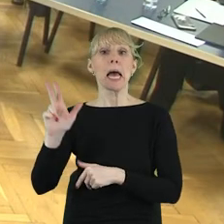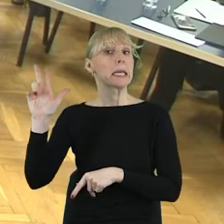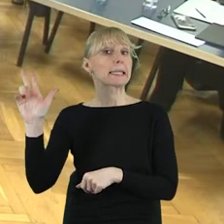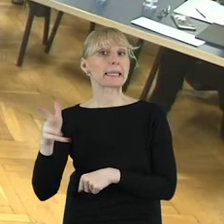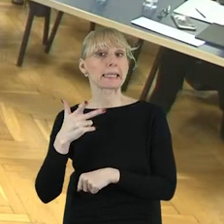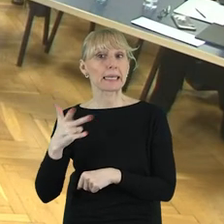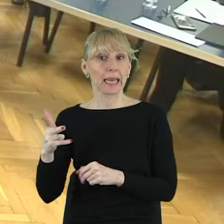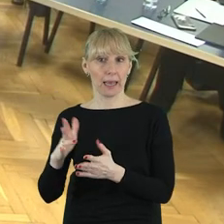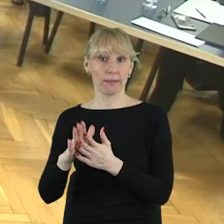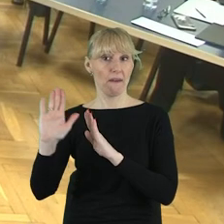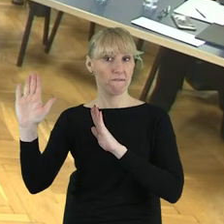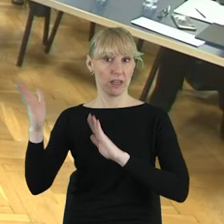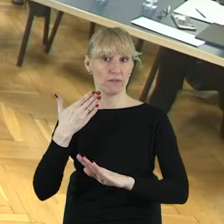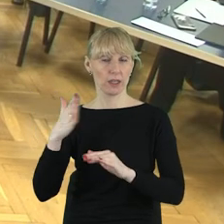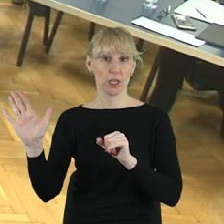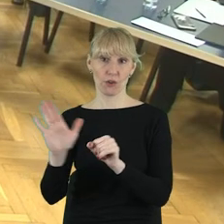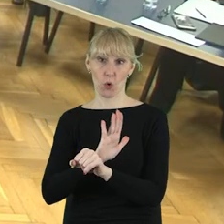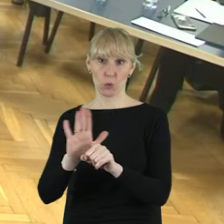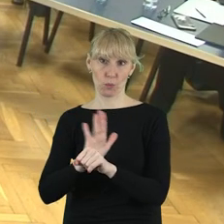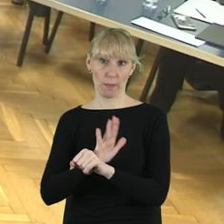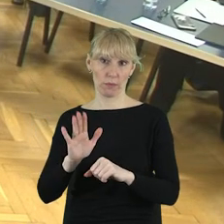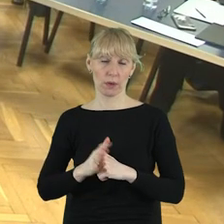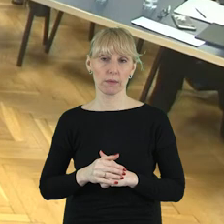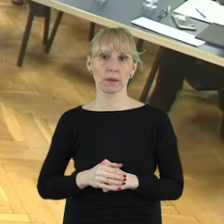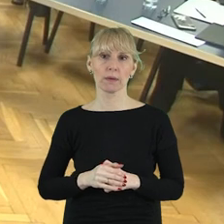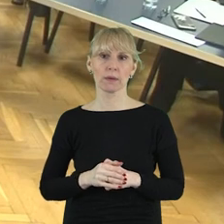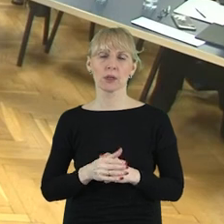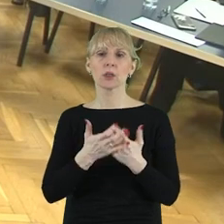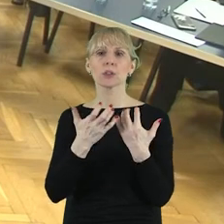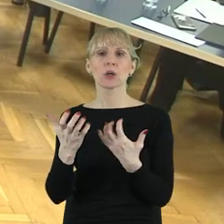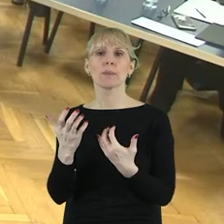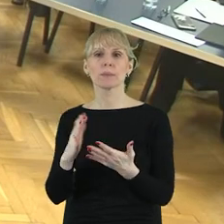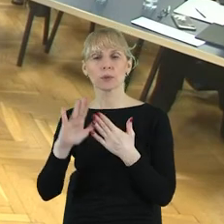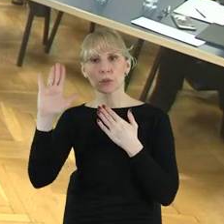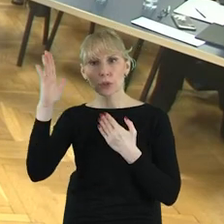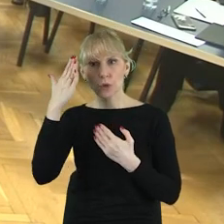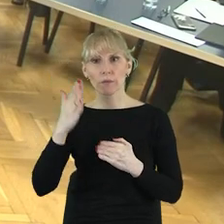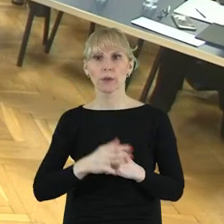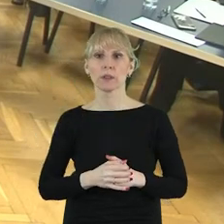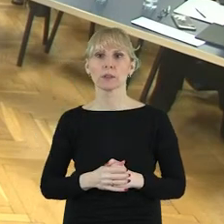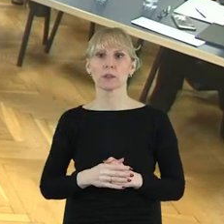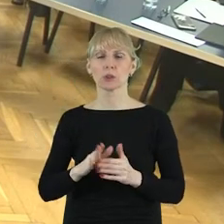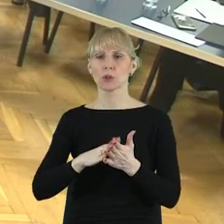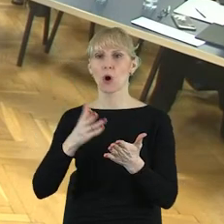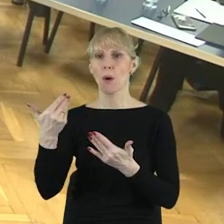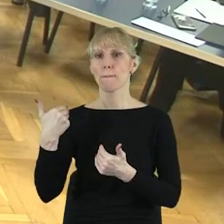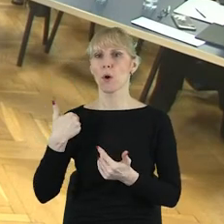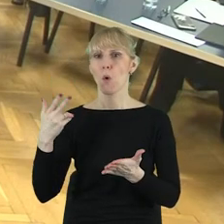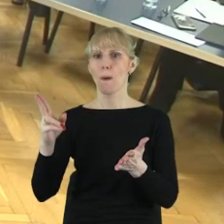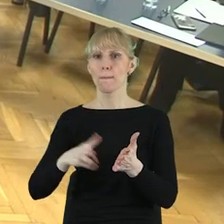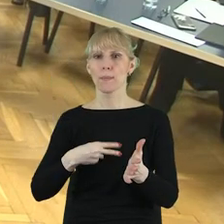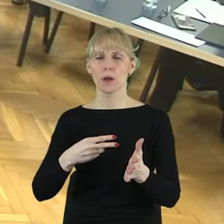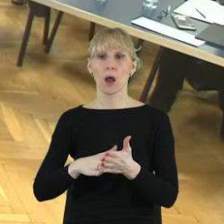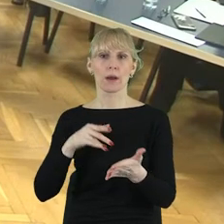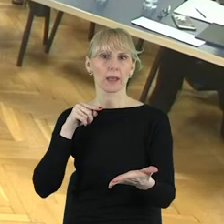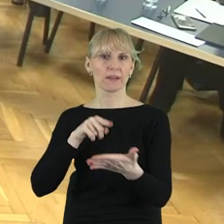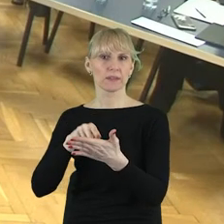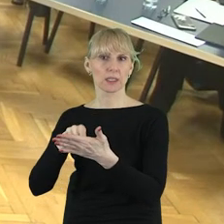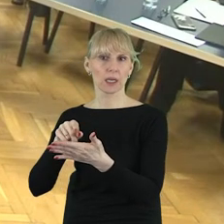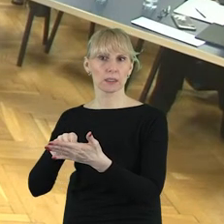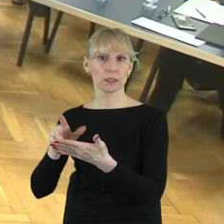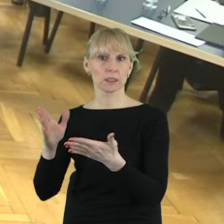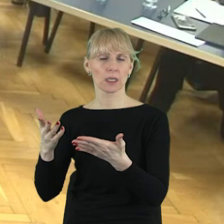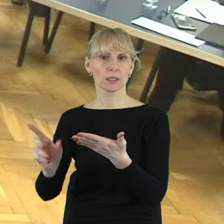został wezwany do tychże uzupełnień. Chciałbym dowiedzieć się, czy uzupełnienie czy braku